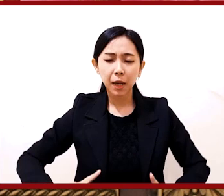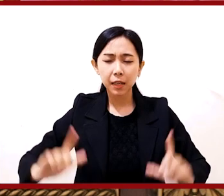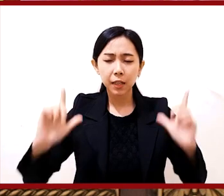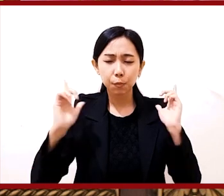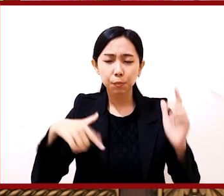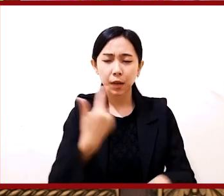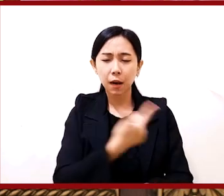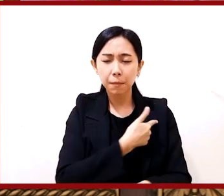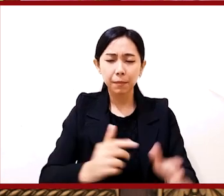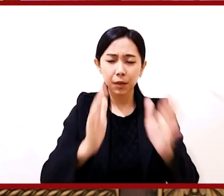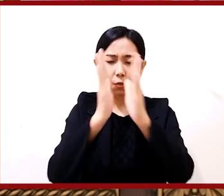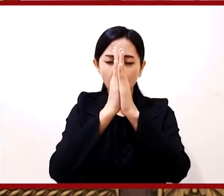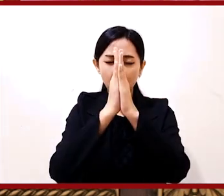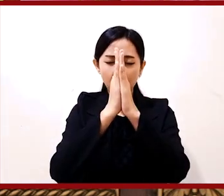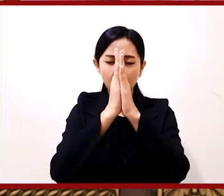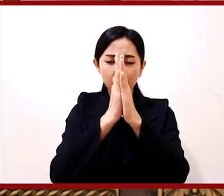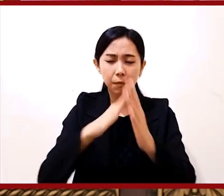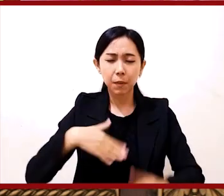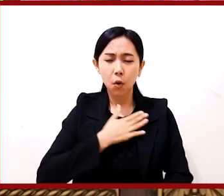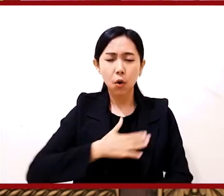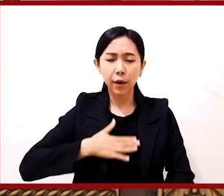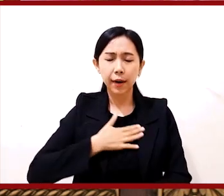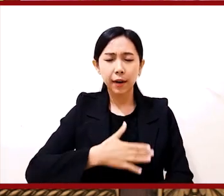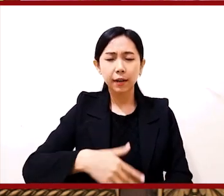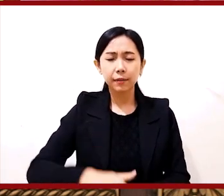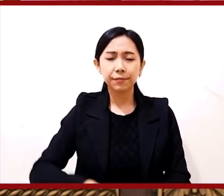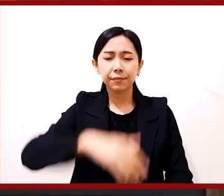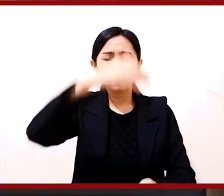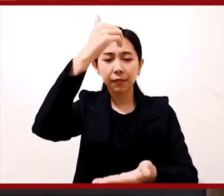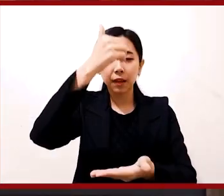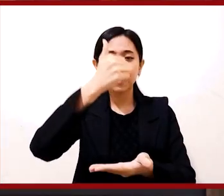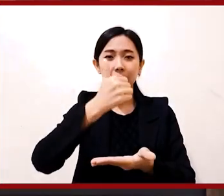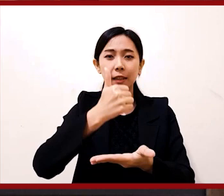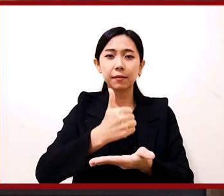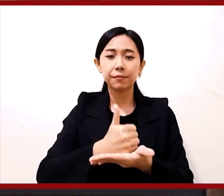hidup, kami berdoa serta memohon. Amin.